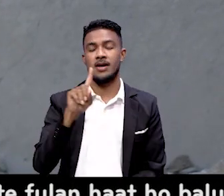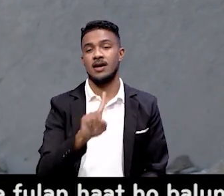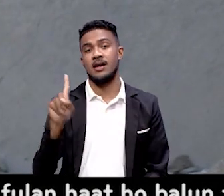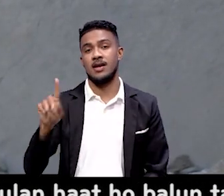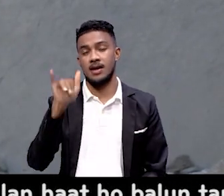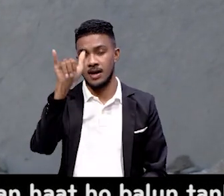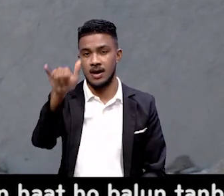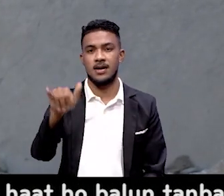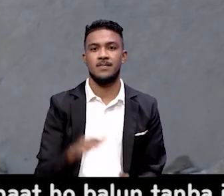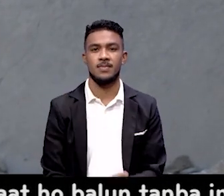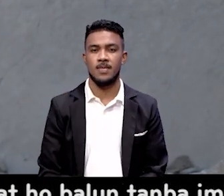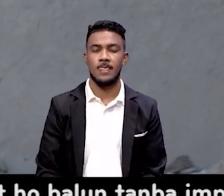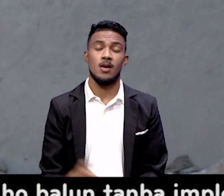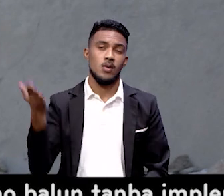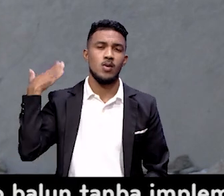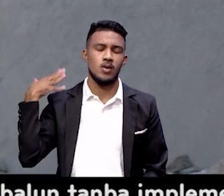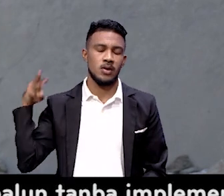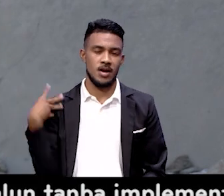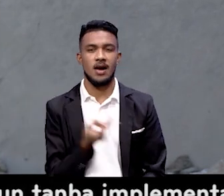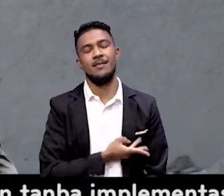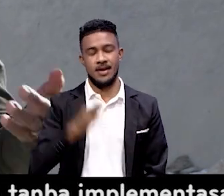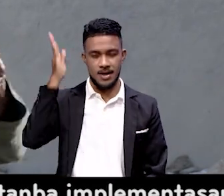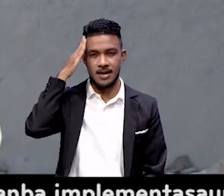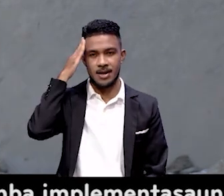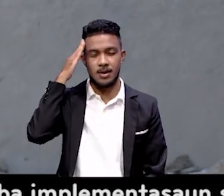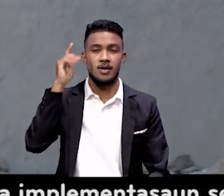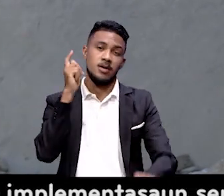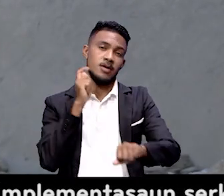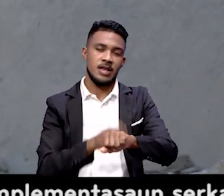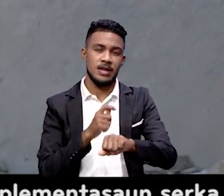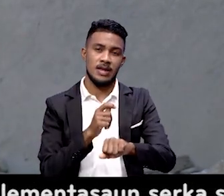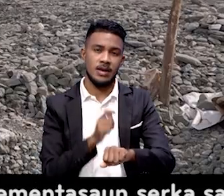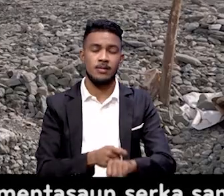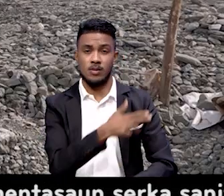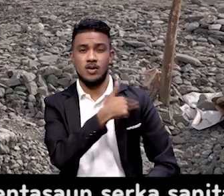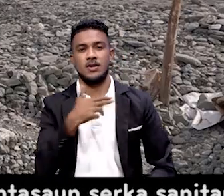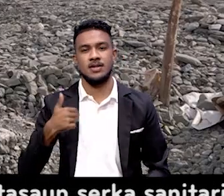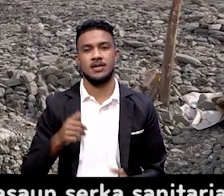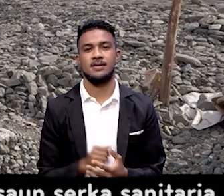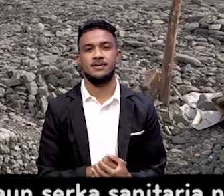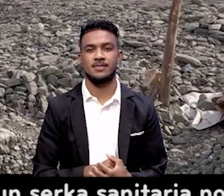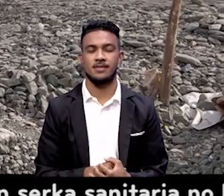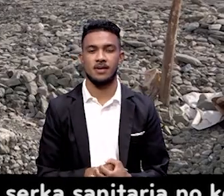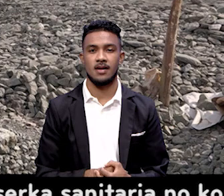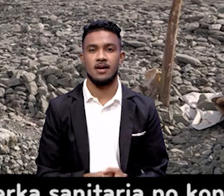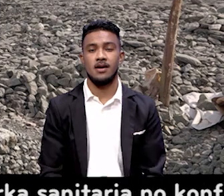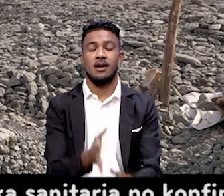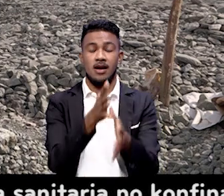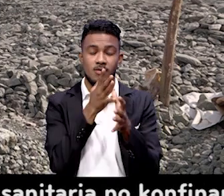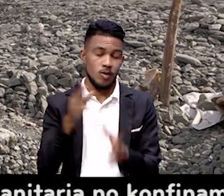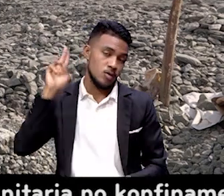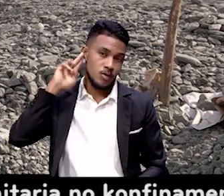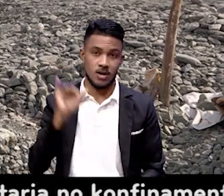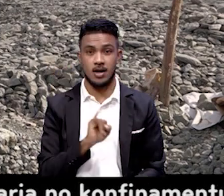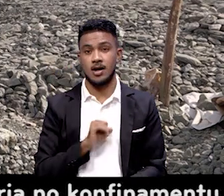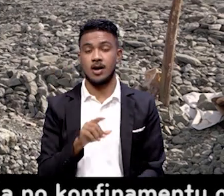Sabo ser kunya se malu kunya ulu. Ah ame kunya se malu ulu ke kunya se kira ulu ke tempo papa nia. Apa orang nak lihat nesa orang yang usuk